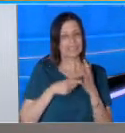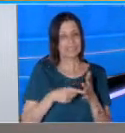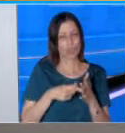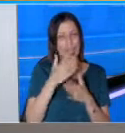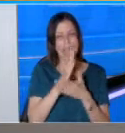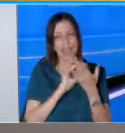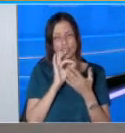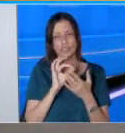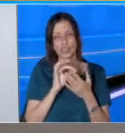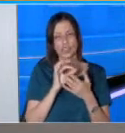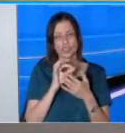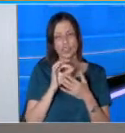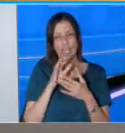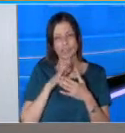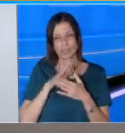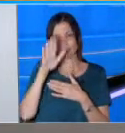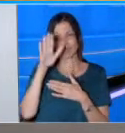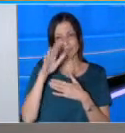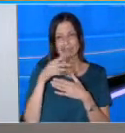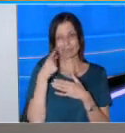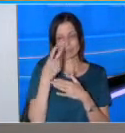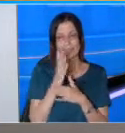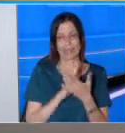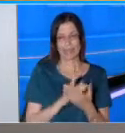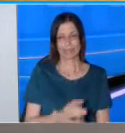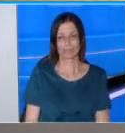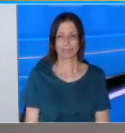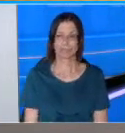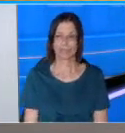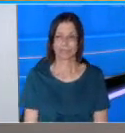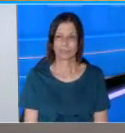את זה גם היום, כשהוא עם הייקו מאס. בואו נראה את הקטע.